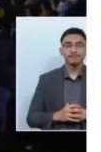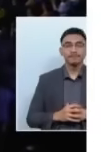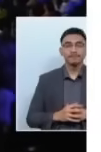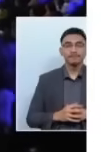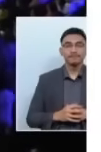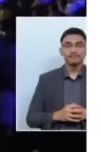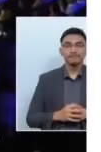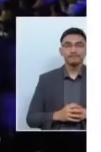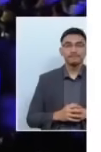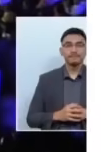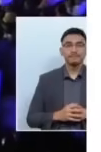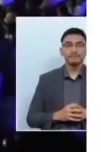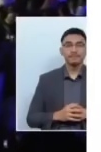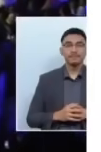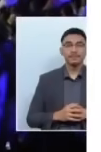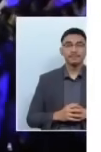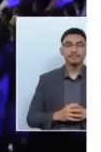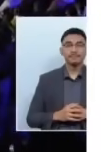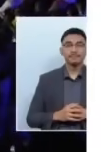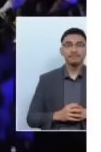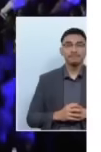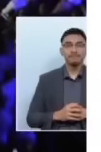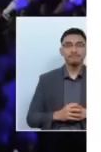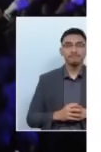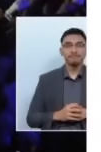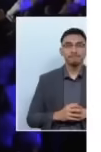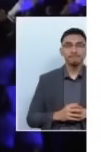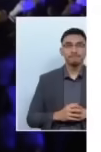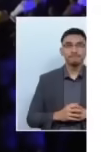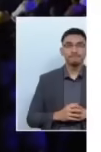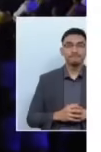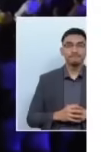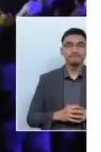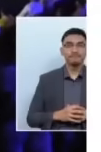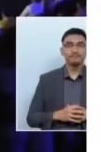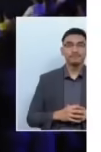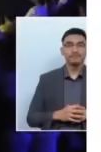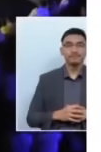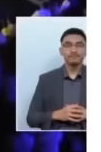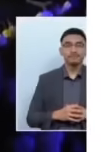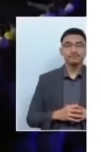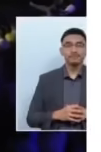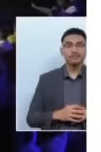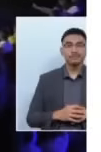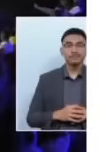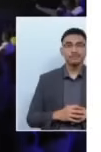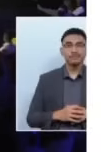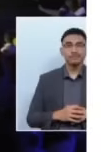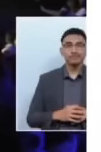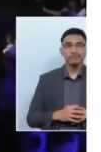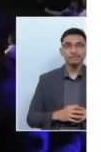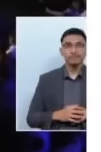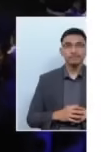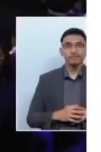itu bisa ditahan lajunya itu itu penting dan dan itu perlu disikapi betul loh oleh tim Prabowo